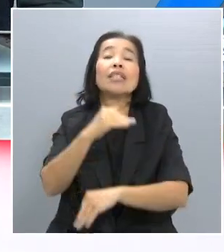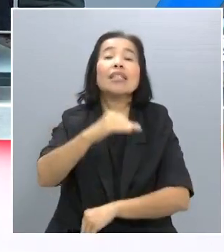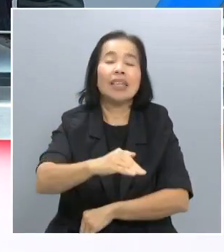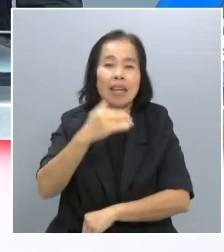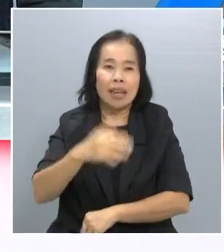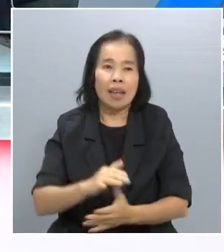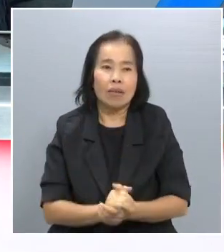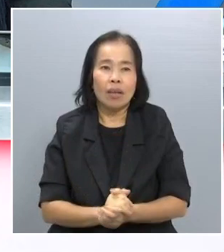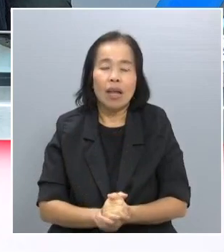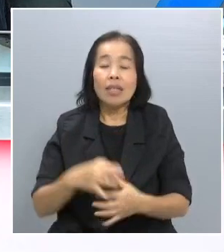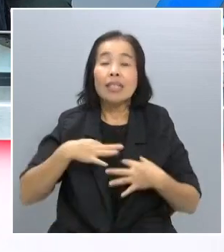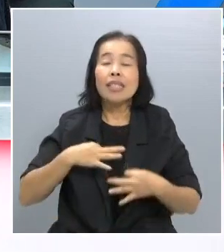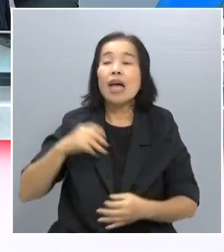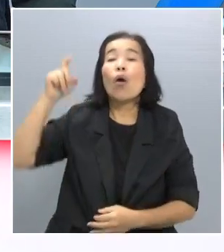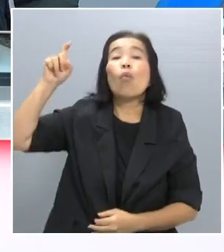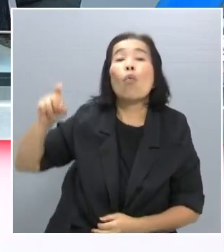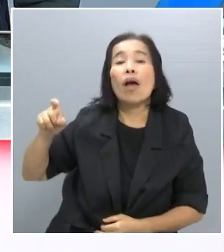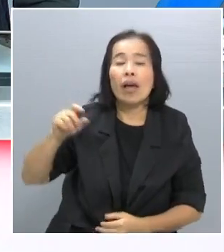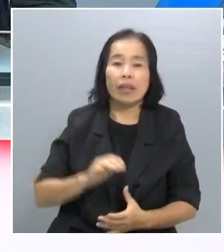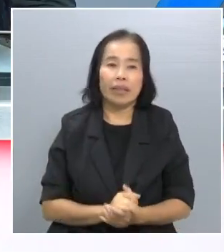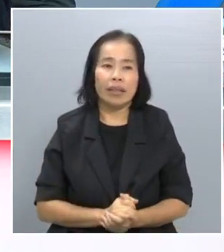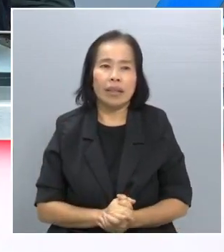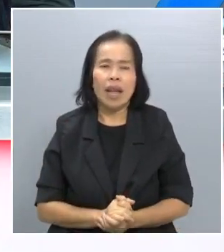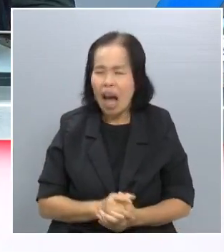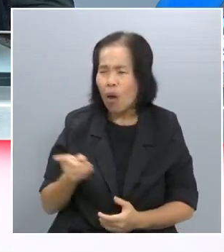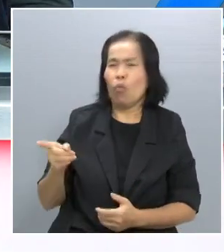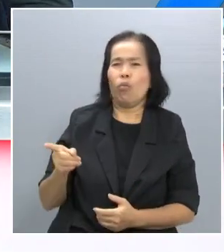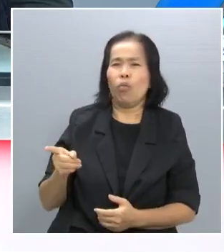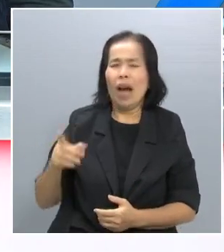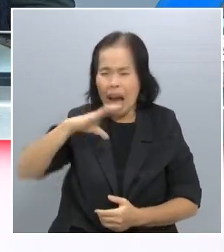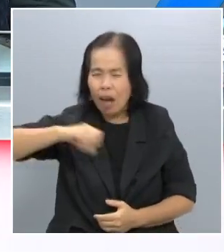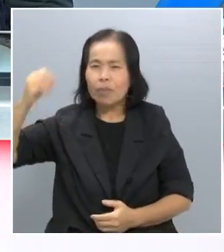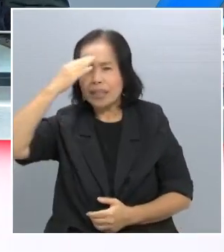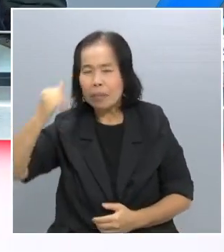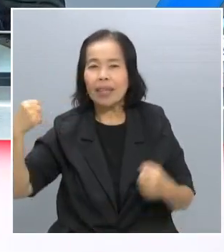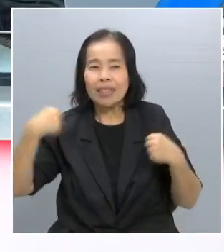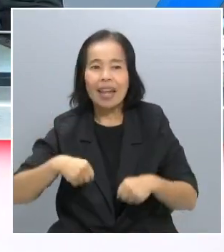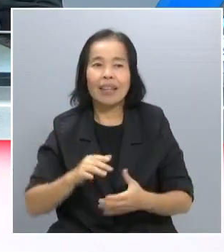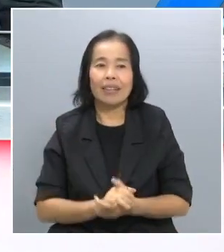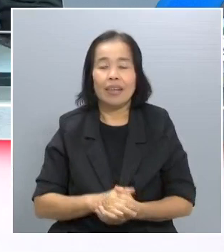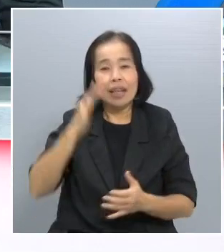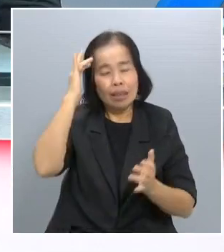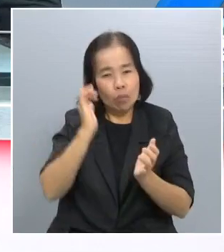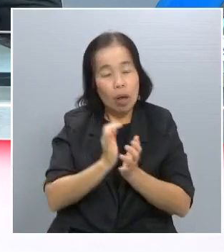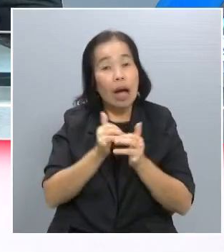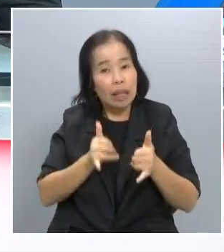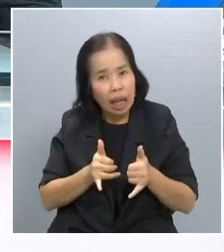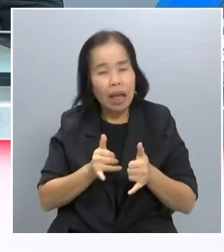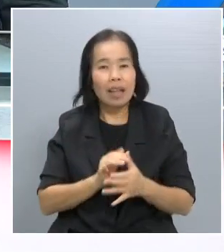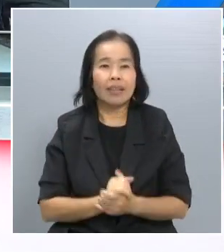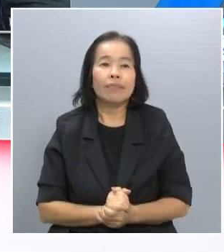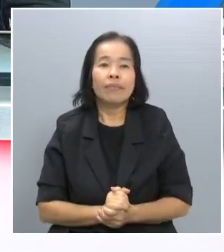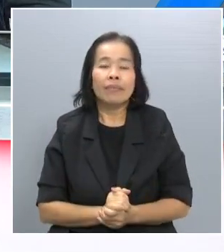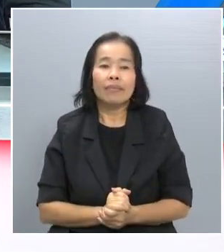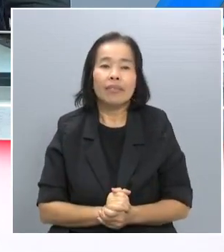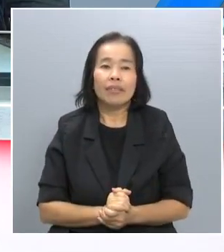แขวนเสื้อไว้แล้วไม่รู้คนจริงคนเนี้ยเอาเสื้อไปใส่ได้ยังไงแต่ลงจากรถก็ถ่ายรูปด้วย ค่ะ แล้วล่าสุดก็ไปบอกทางฝั่ง